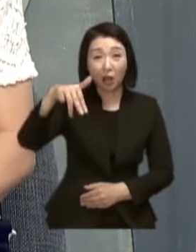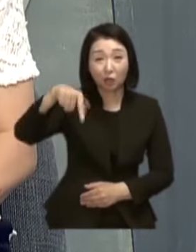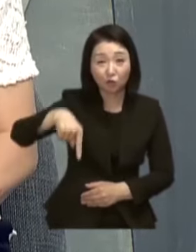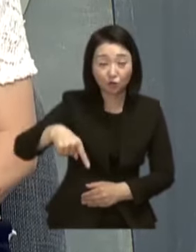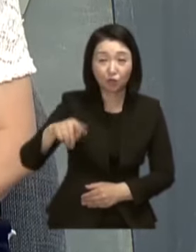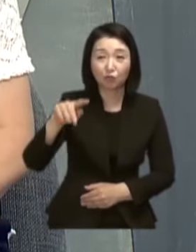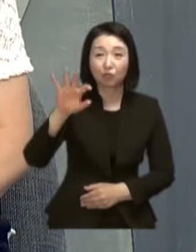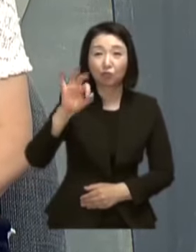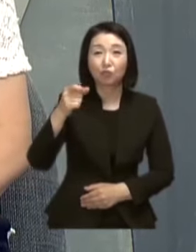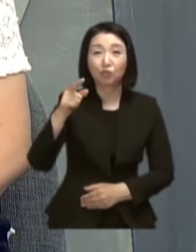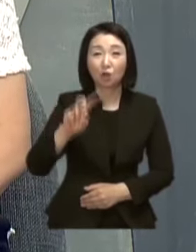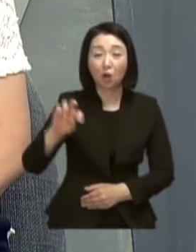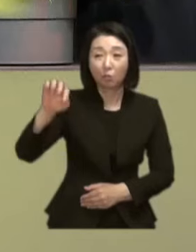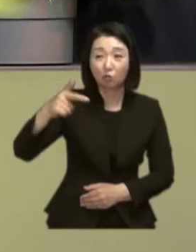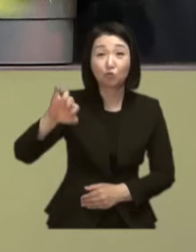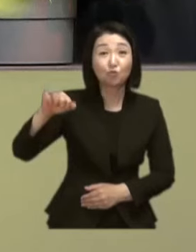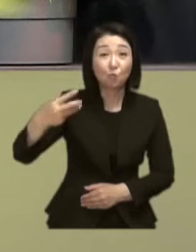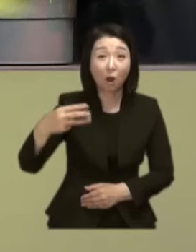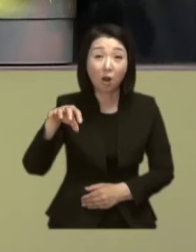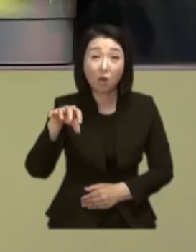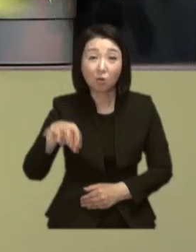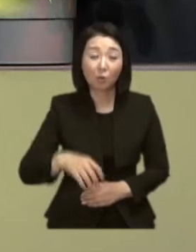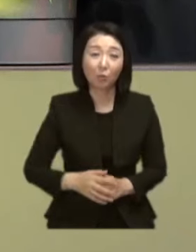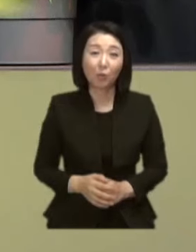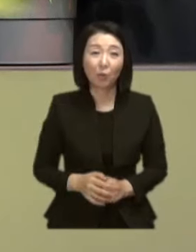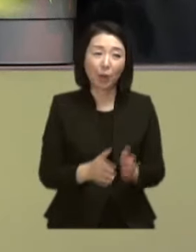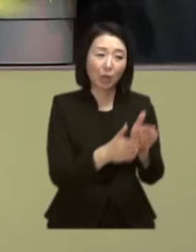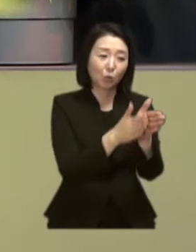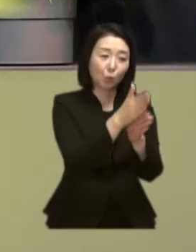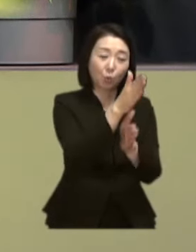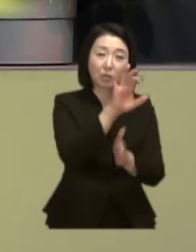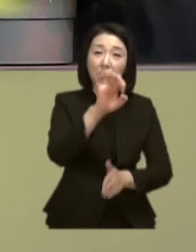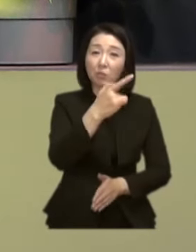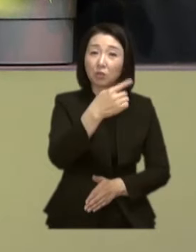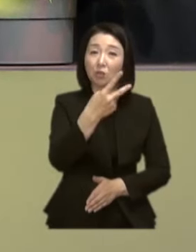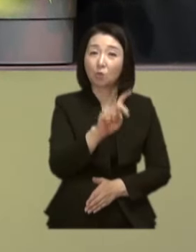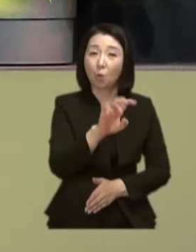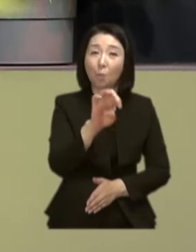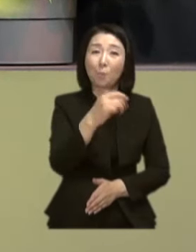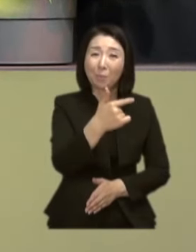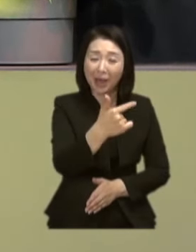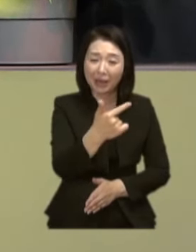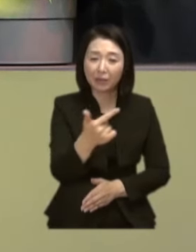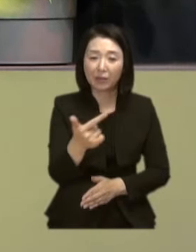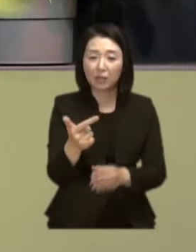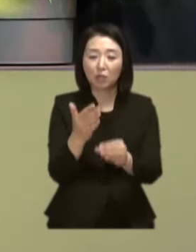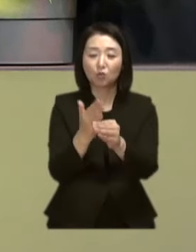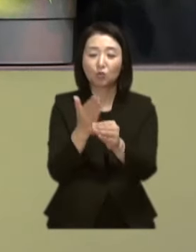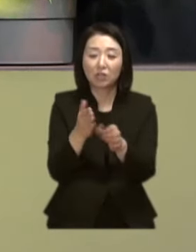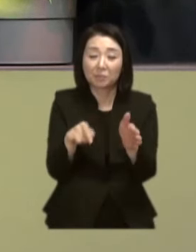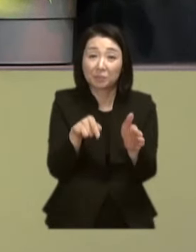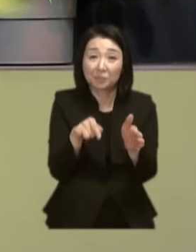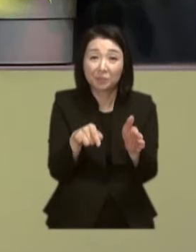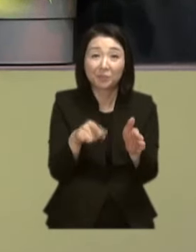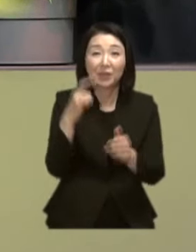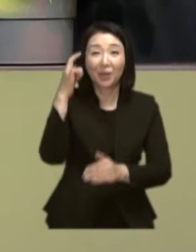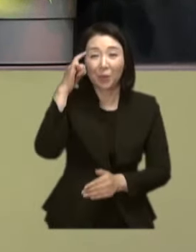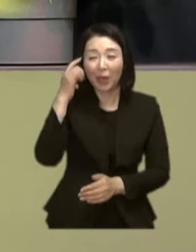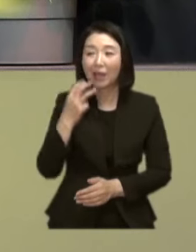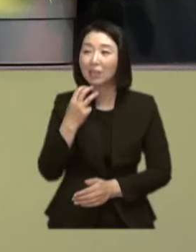어떤 지역인가요? 아, 엉수누월은 프놈펜하고 경계 지역이에요. 네. 한국으로 따지면 서울하고 경기도라고 보면 될 네. 겁니다.